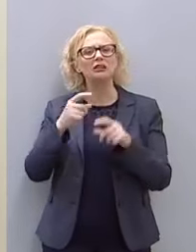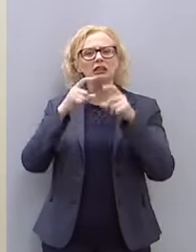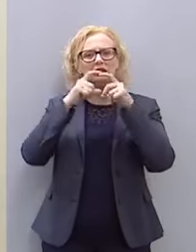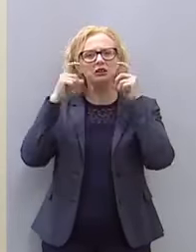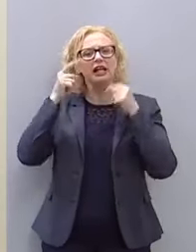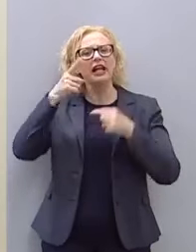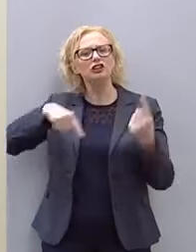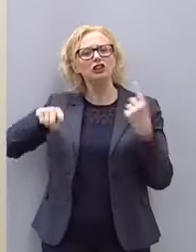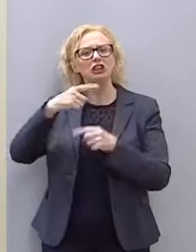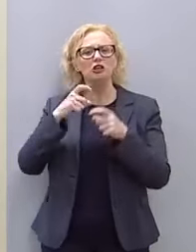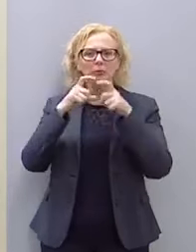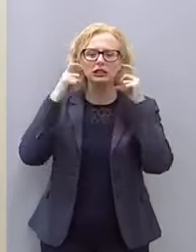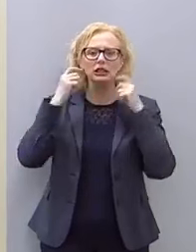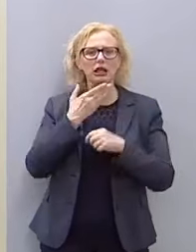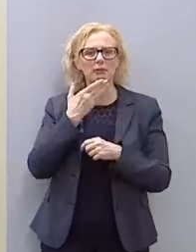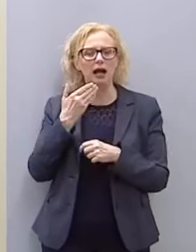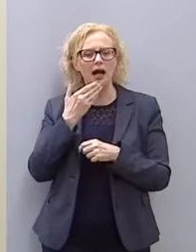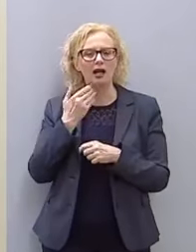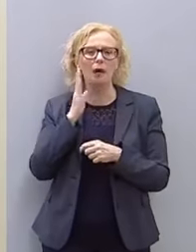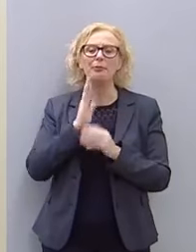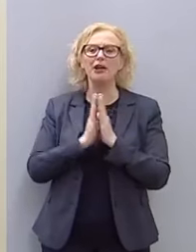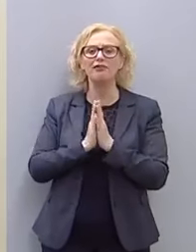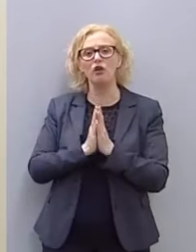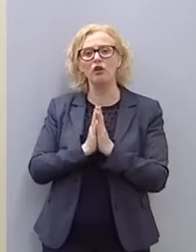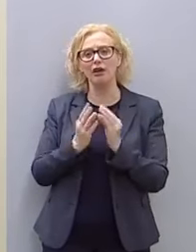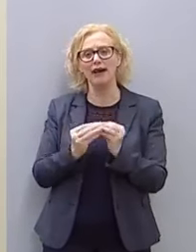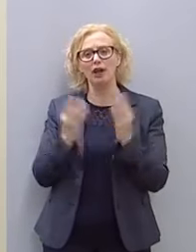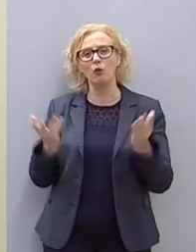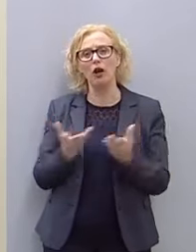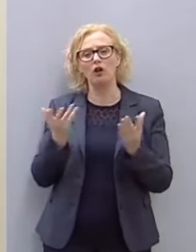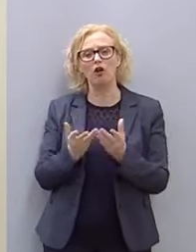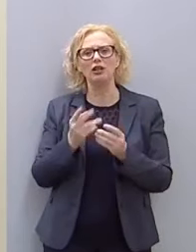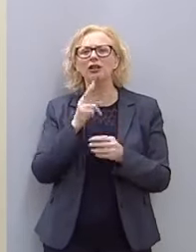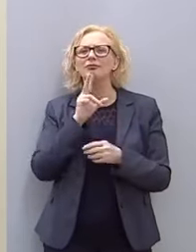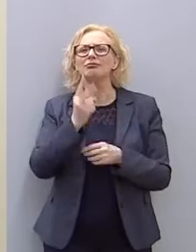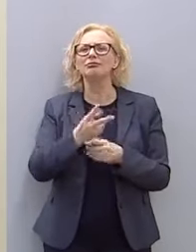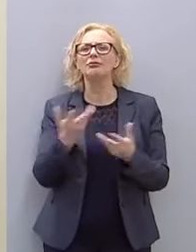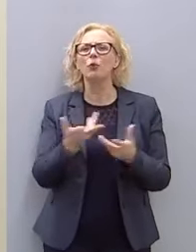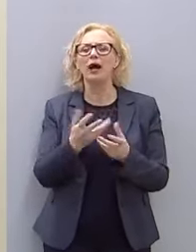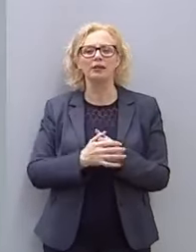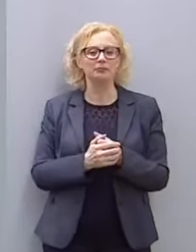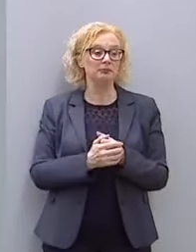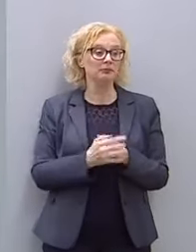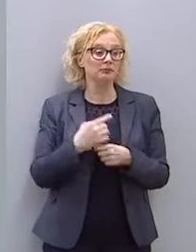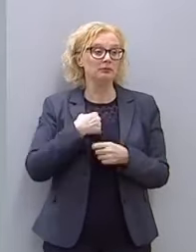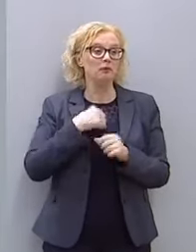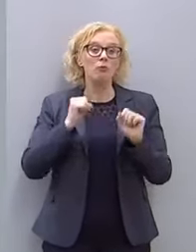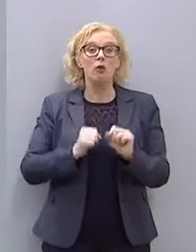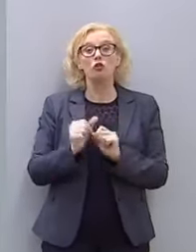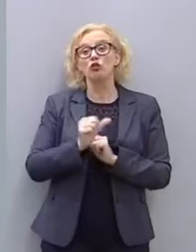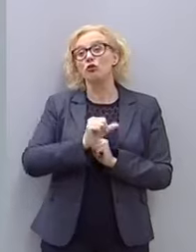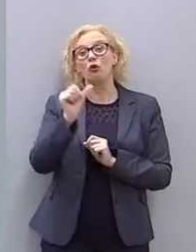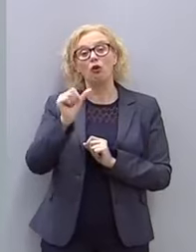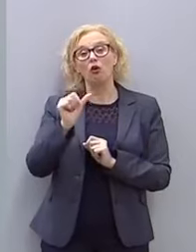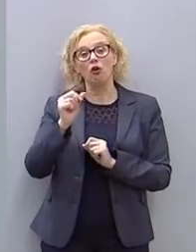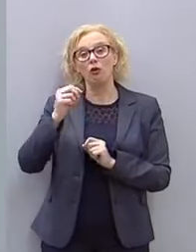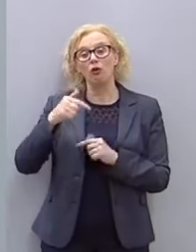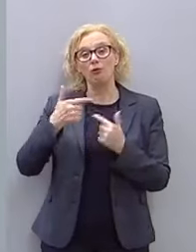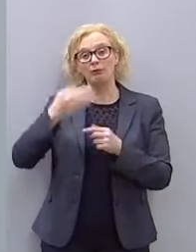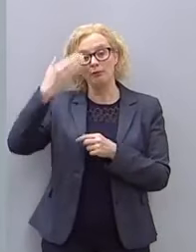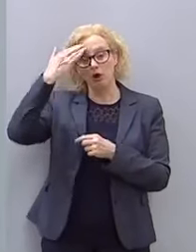qualcuno che esorta dicendo faccia qualcosa cosa dice a proposito preside posso solamente ricordare innanzitutto